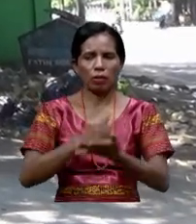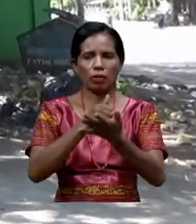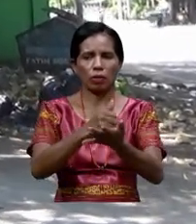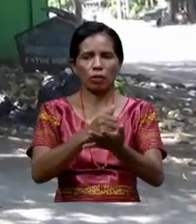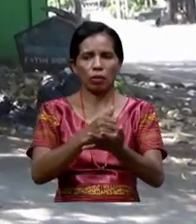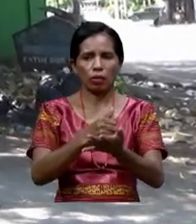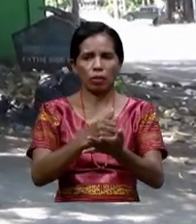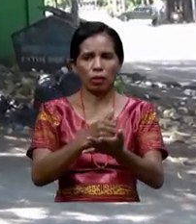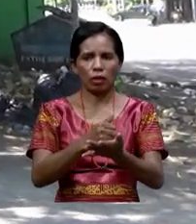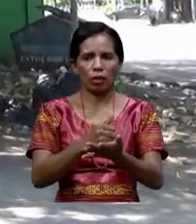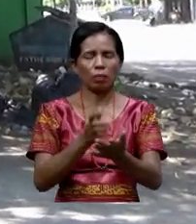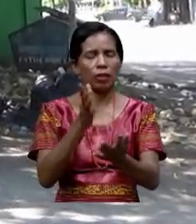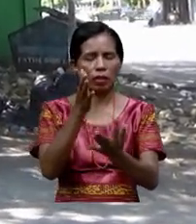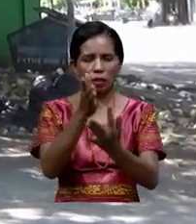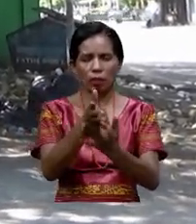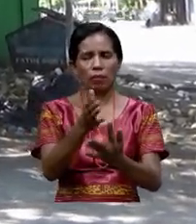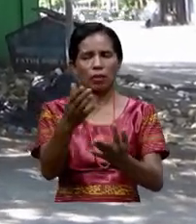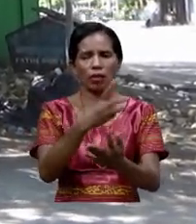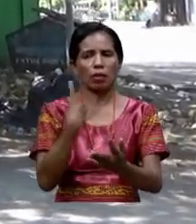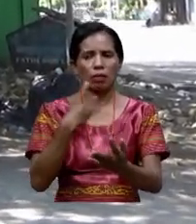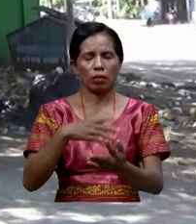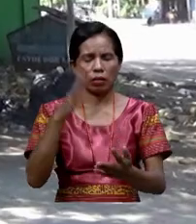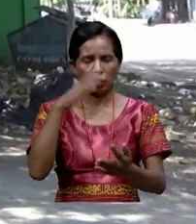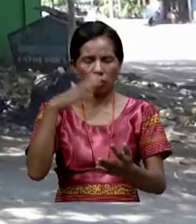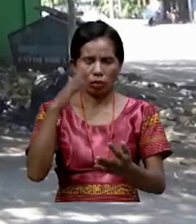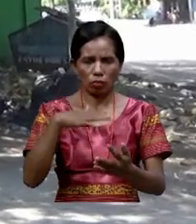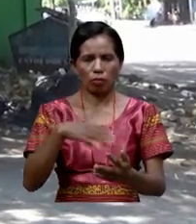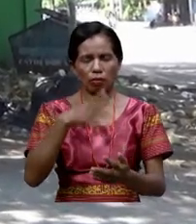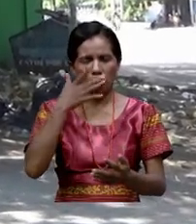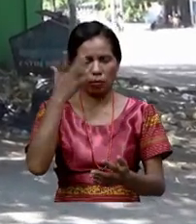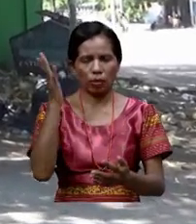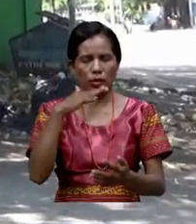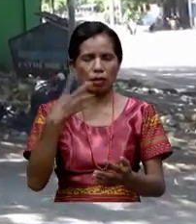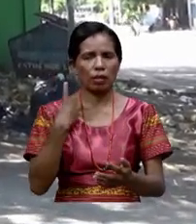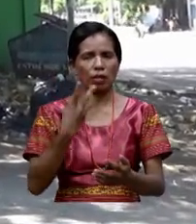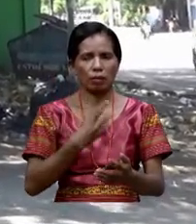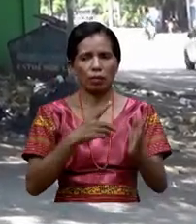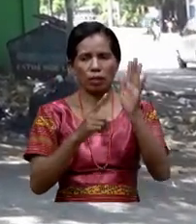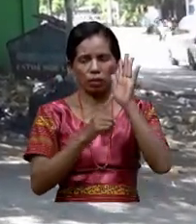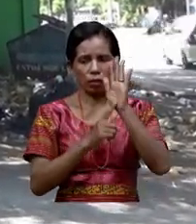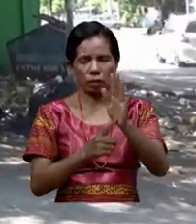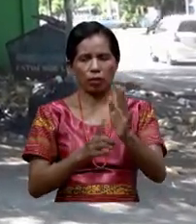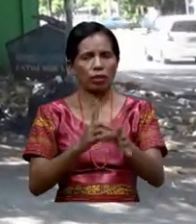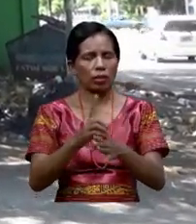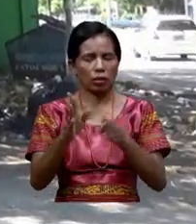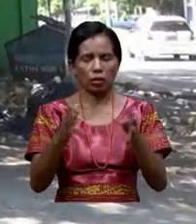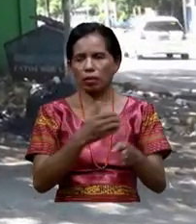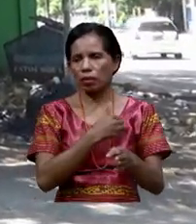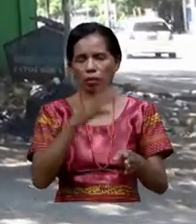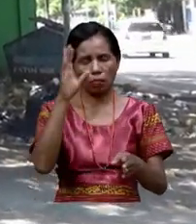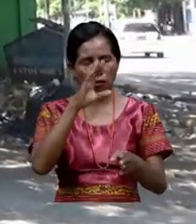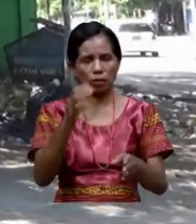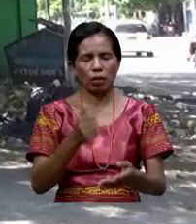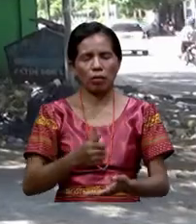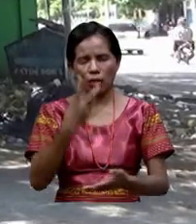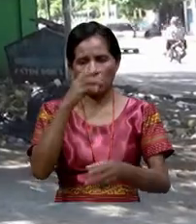pasal zero saya mata masa saya pun senarai. Ami ho orang ho buat easy dan eh. Sinti amla dia kami satu orang parti di resang. Maybe di resang sudah buka yang sulu sang